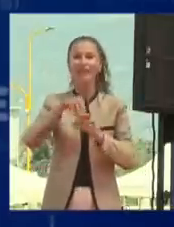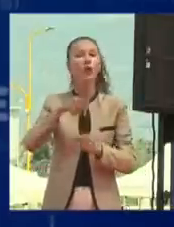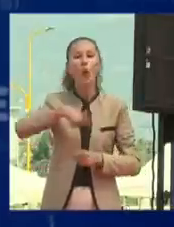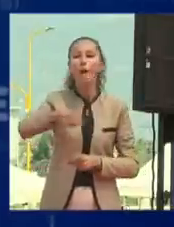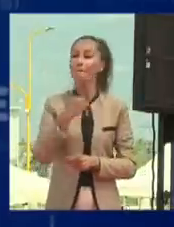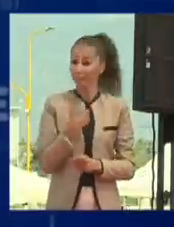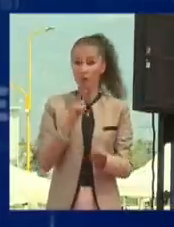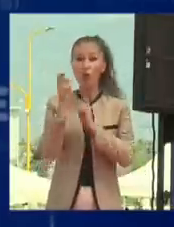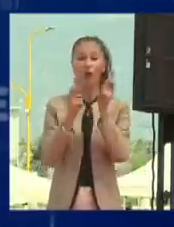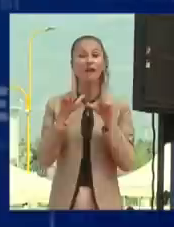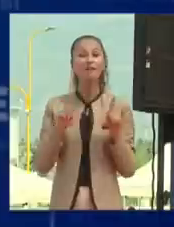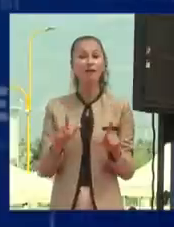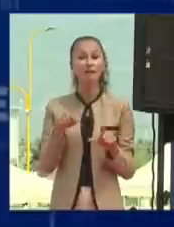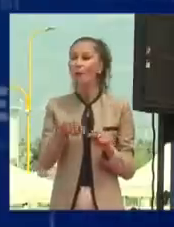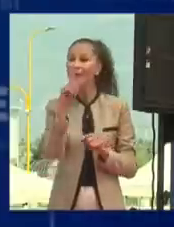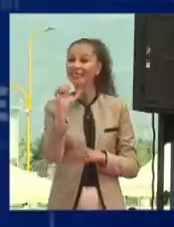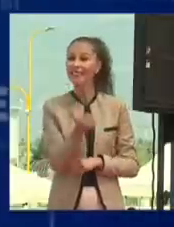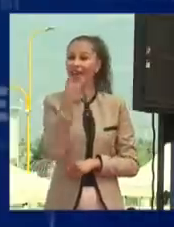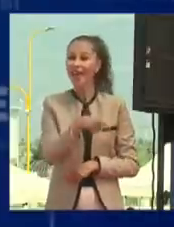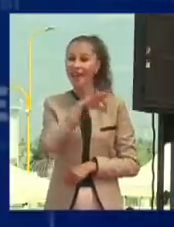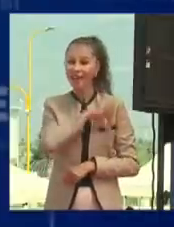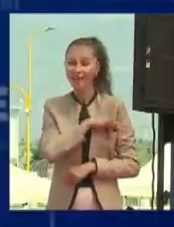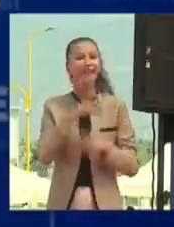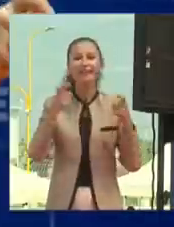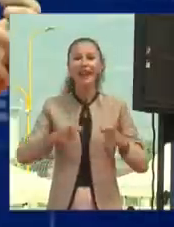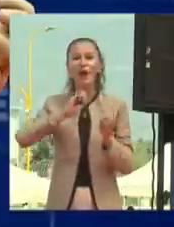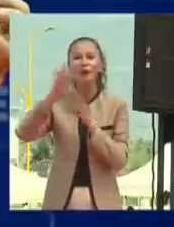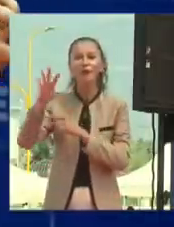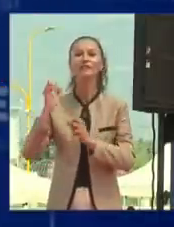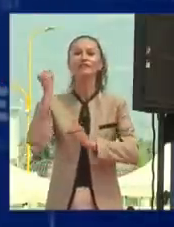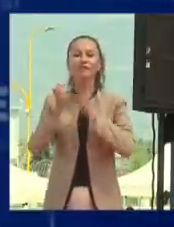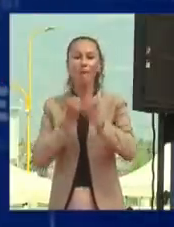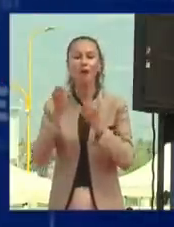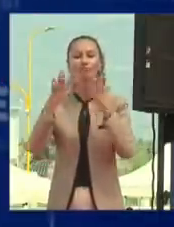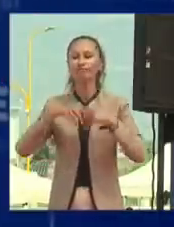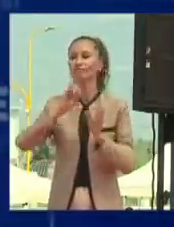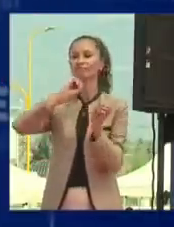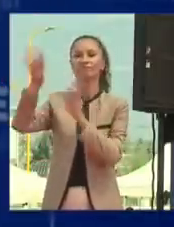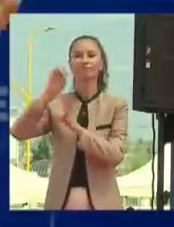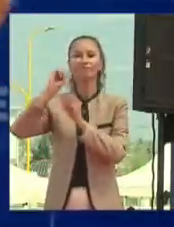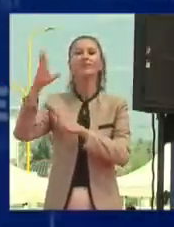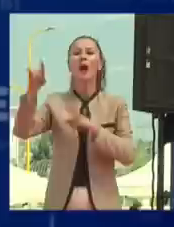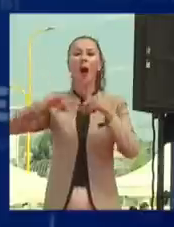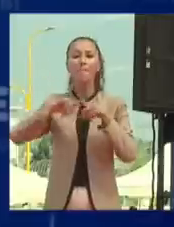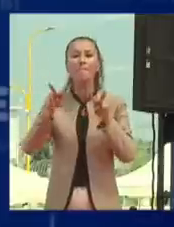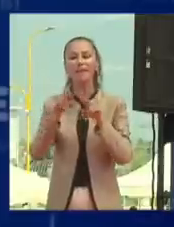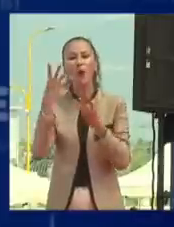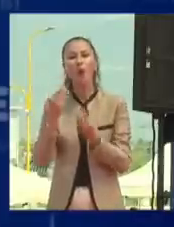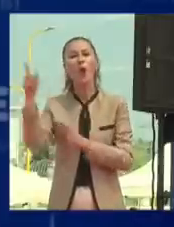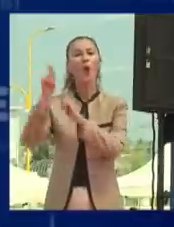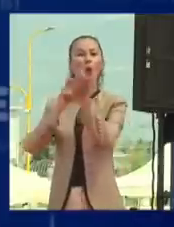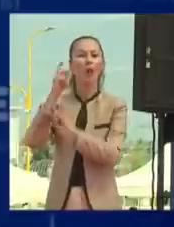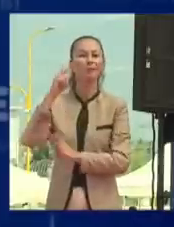biz kullanacağız. Onlar birer değer. Nereye gönderiyoruz? Sanayiye gönderiyor. Sanayi onu ham madde olarak